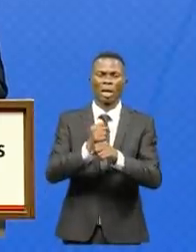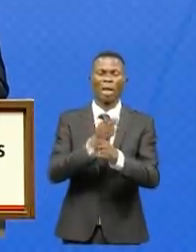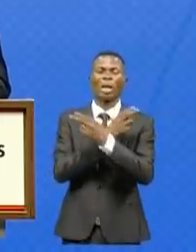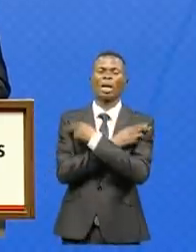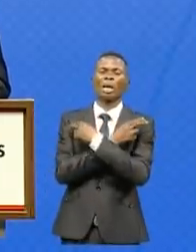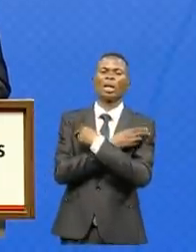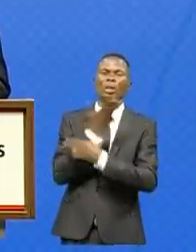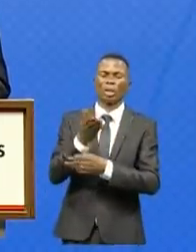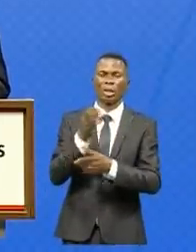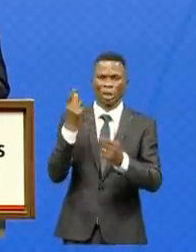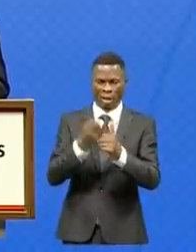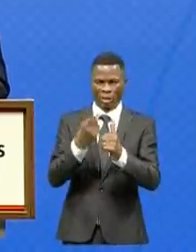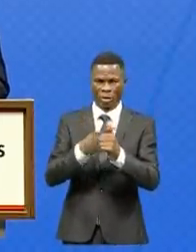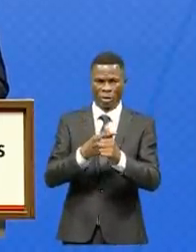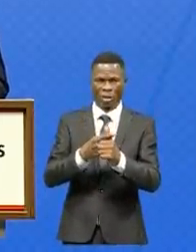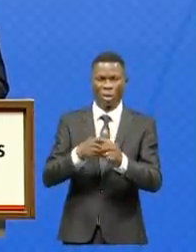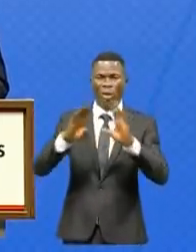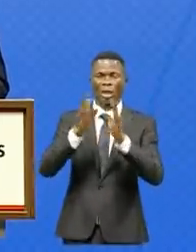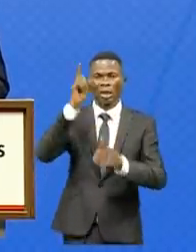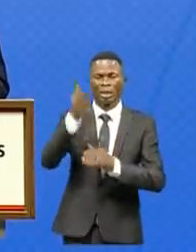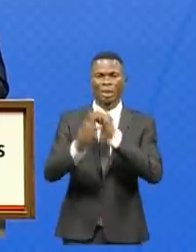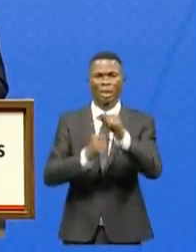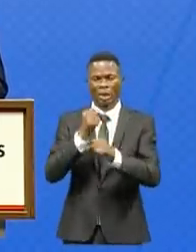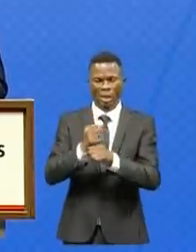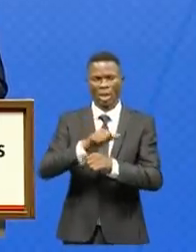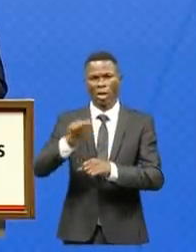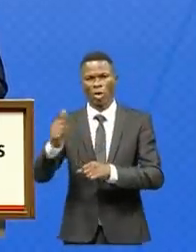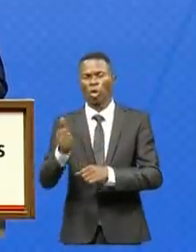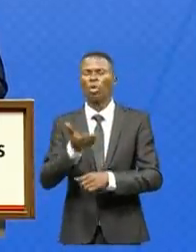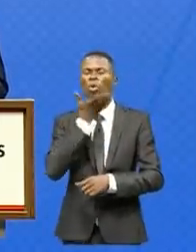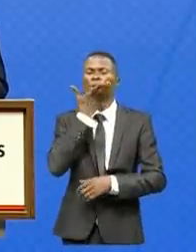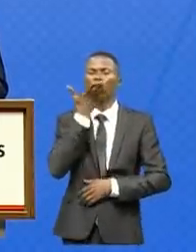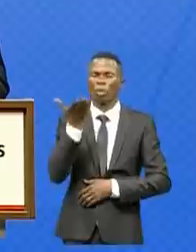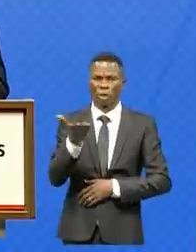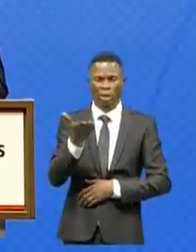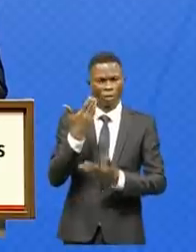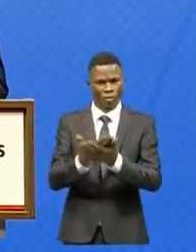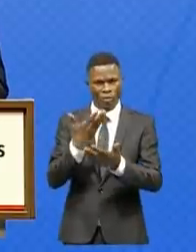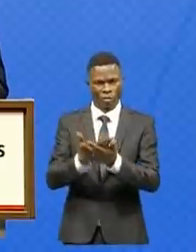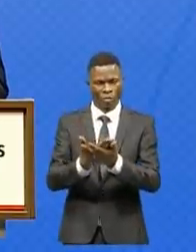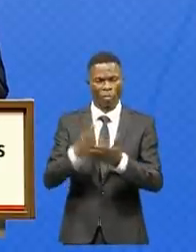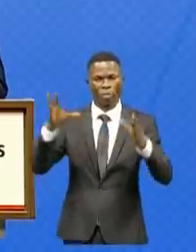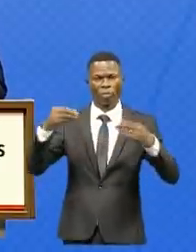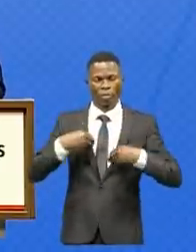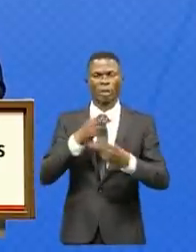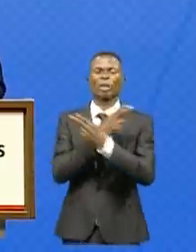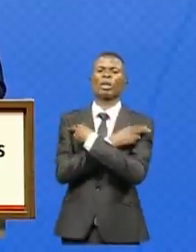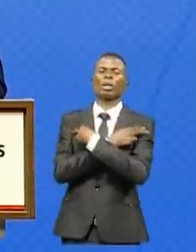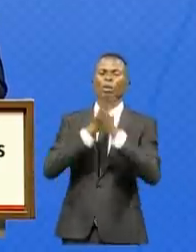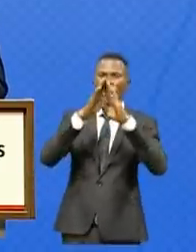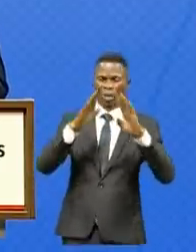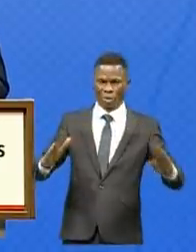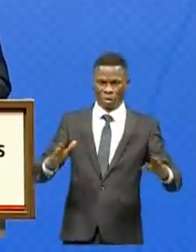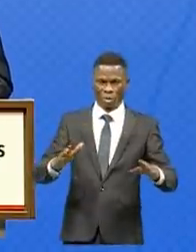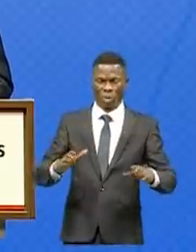retraite, précisément tous les centenaires et certains nonagénaires, soient immédiatement admis à la retraite,